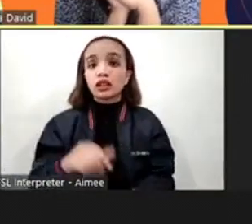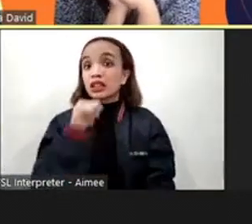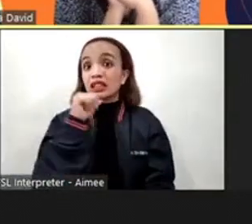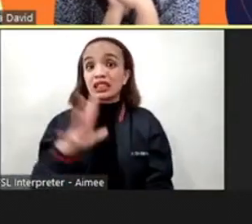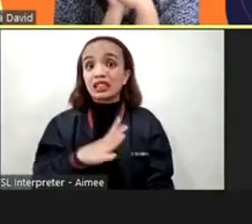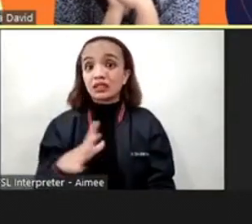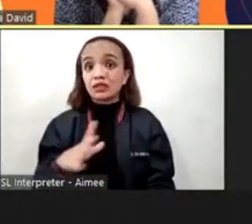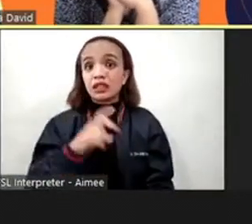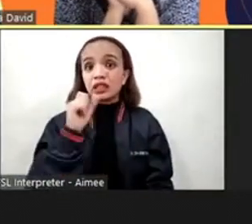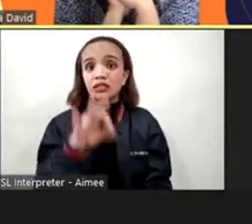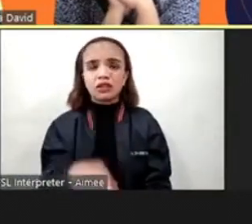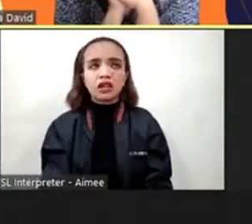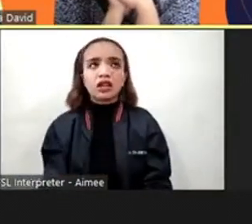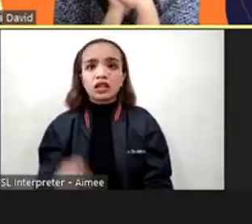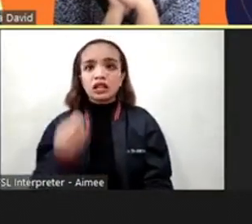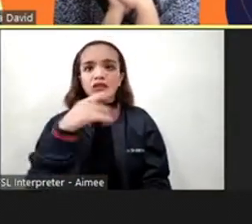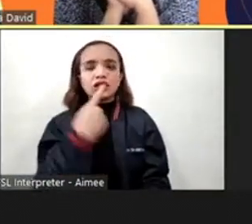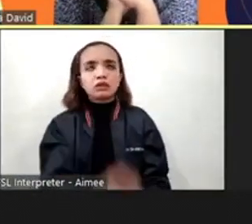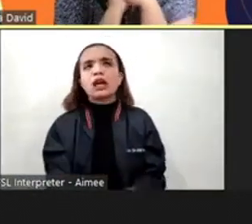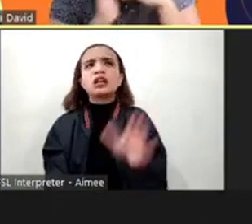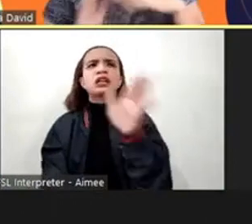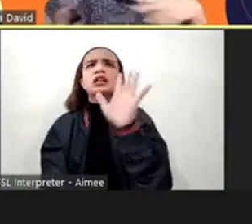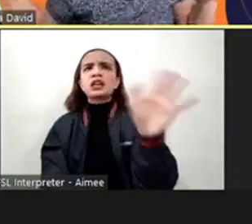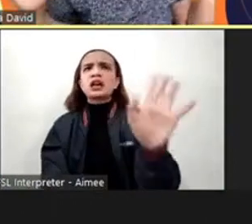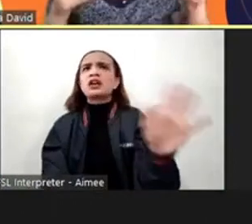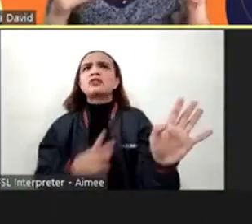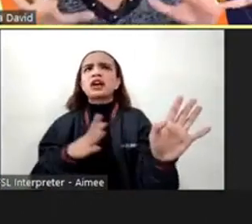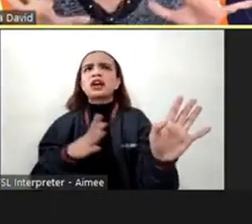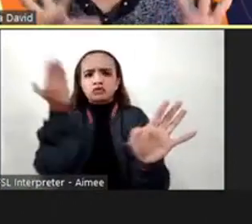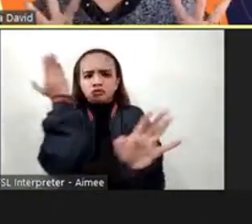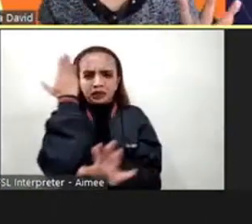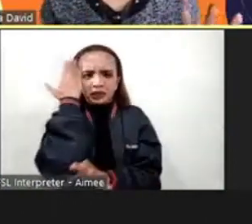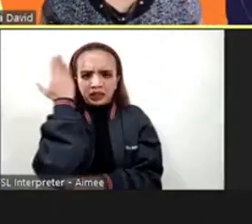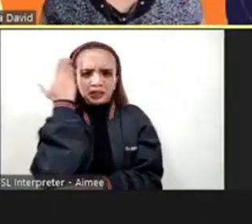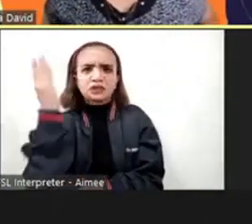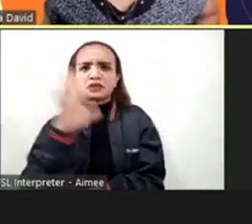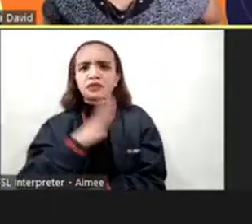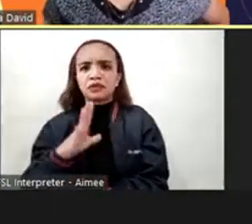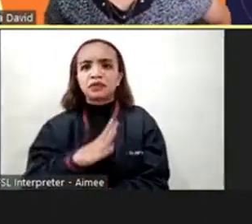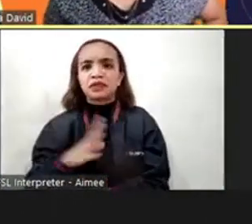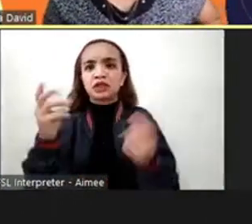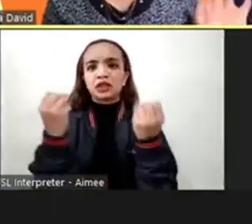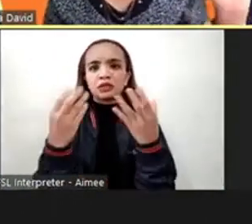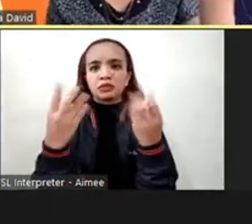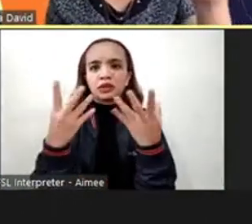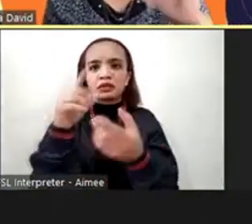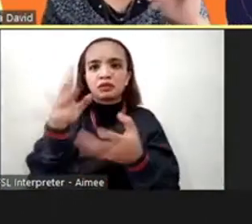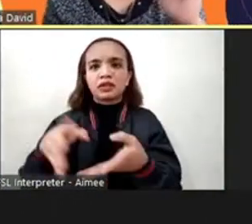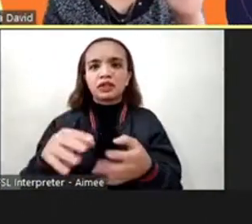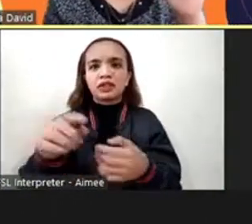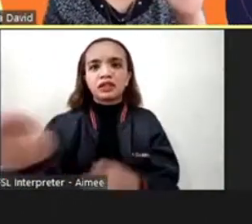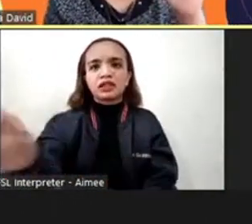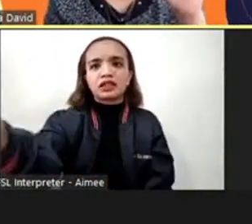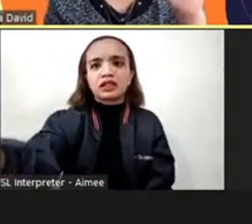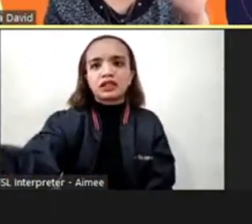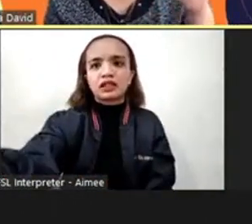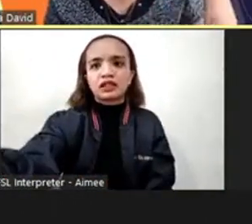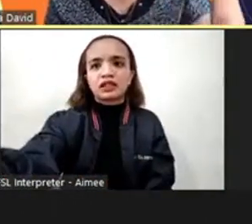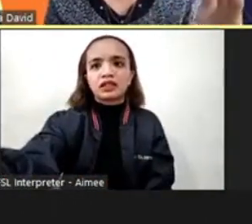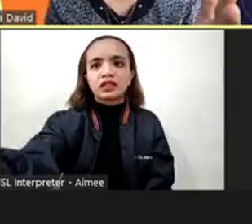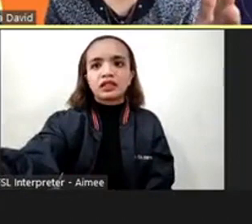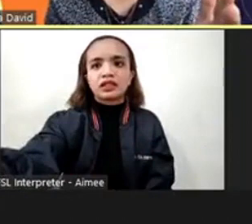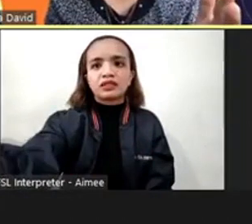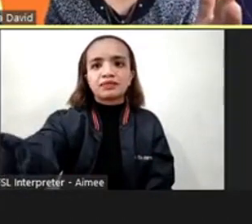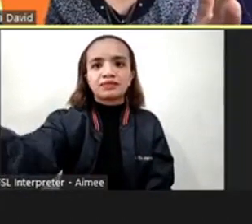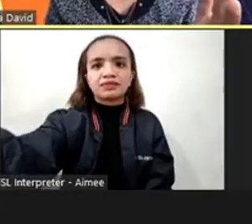i-deny that you're not okay. True. Naku, ang dami nating tanong, Doc Gina. Guys,